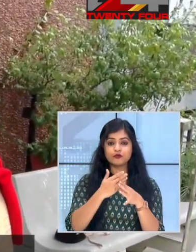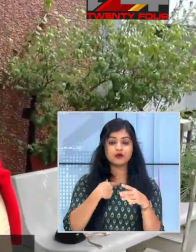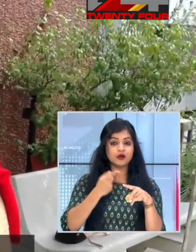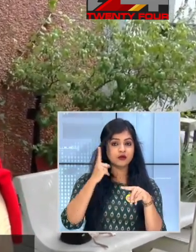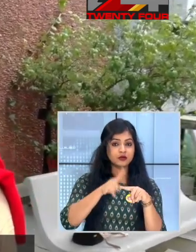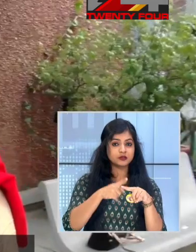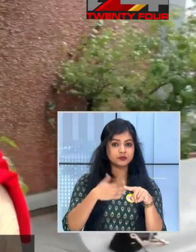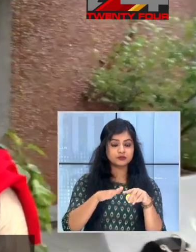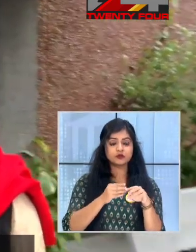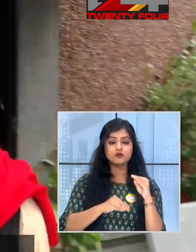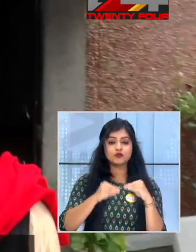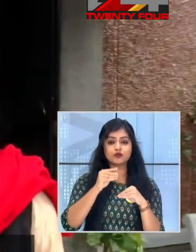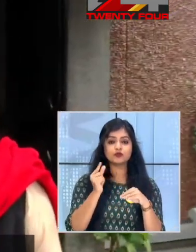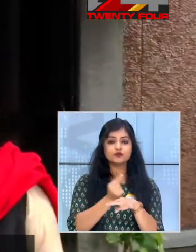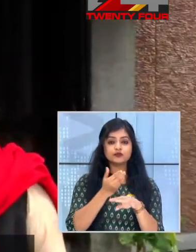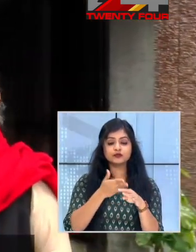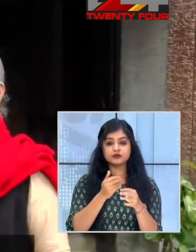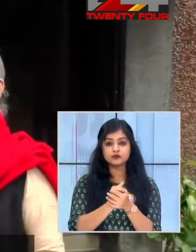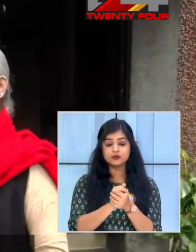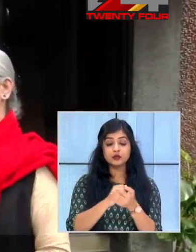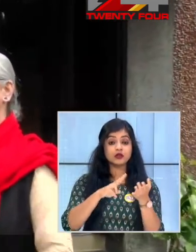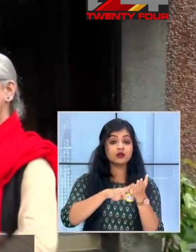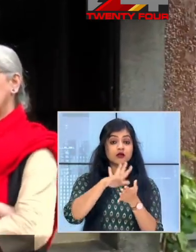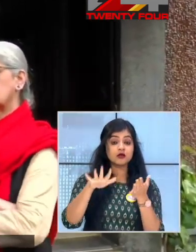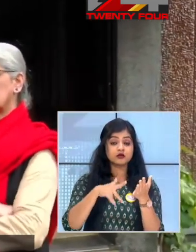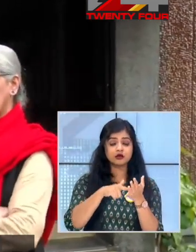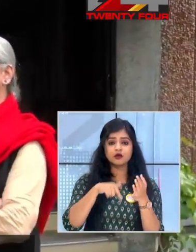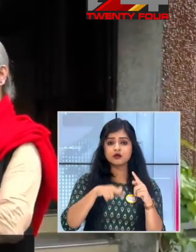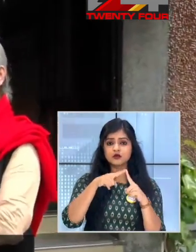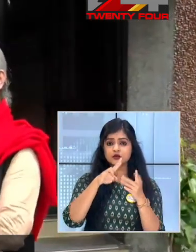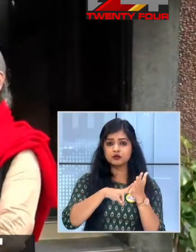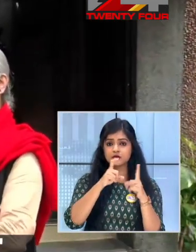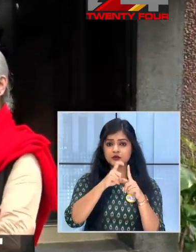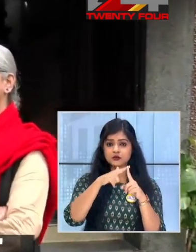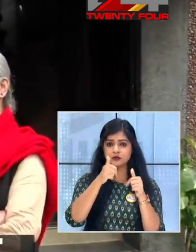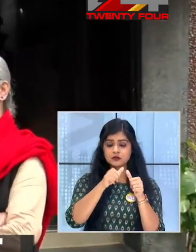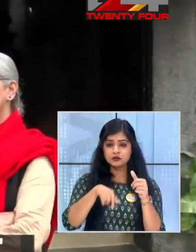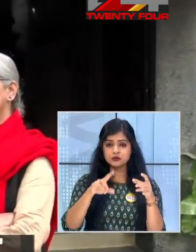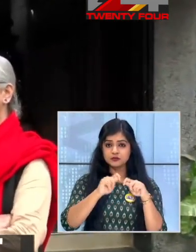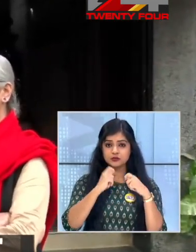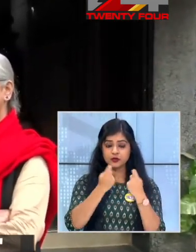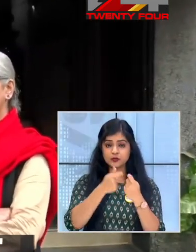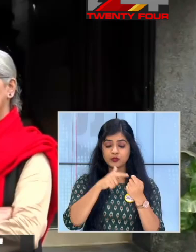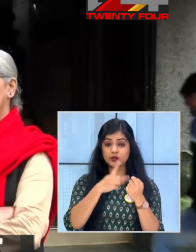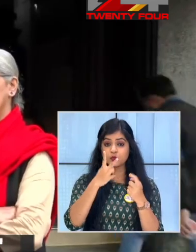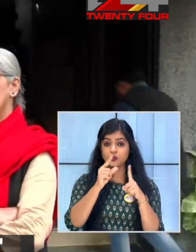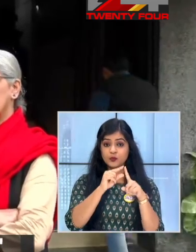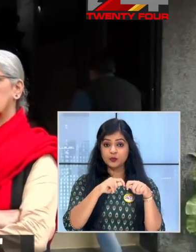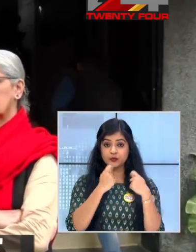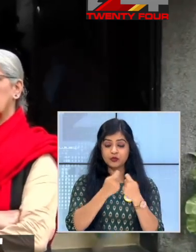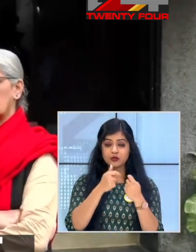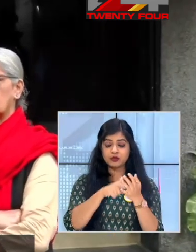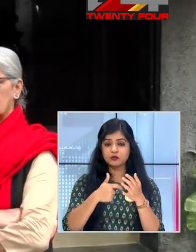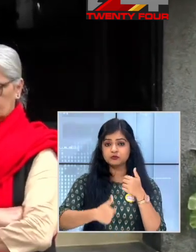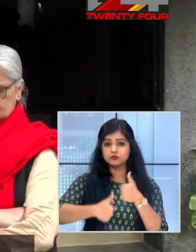പരിചയം. അതേസമയം ദേശീയ തലത്തിലെ കാര്യം പറയുമ്പോൾ ഇന്ത്യ സഖ്യത്തിന്റെ ഭാഗമായി നിൽക്കുന്ന ഒരു പ്രധാന രണ്ട് പാർട്ടികൾ തമ്മിൽ